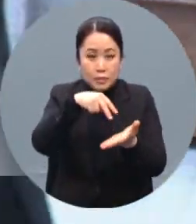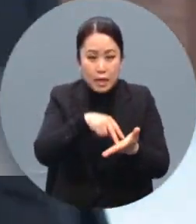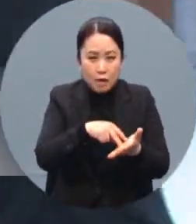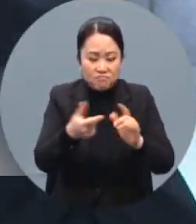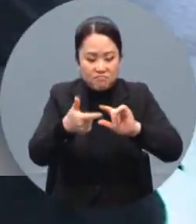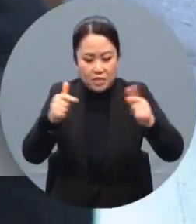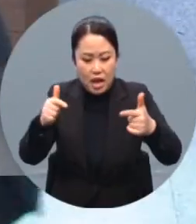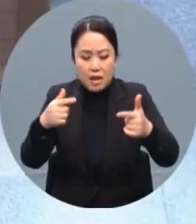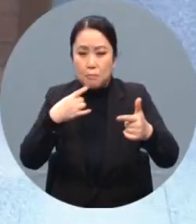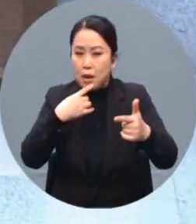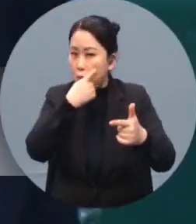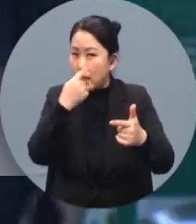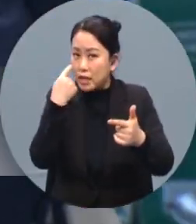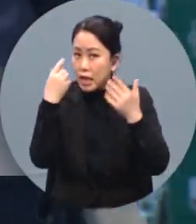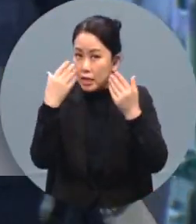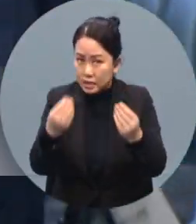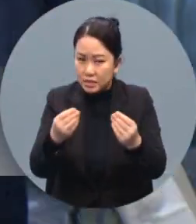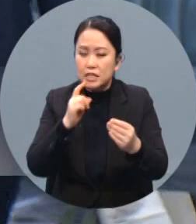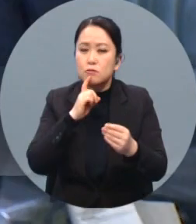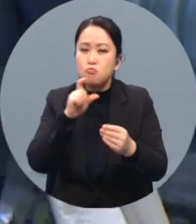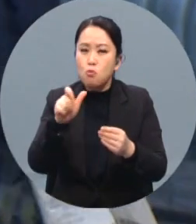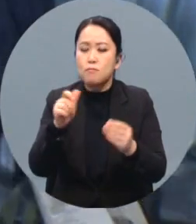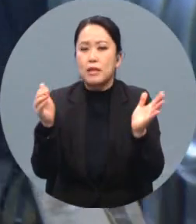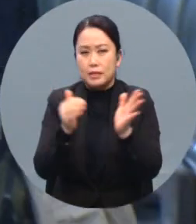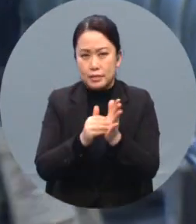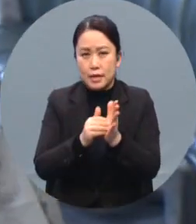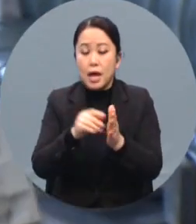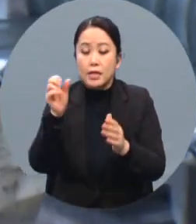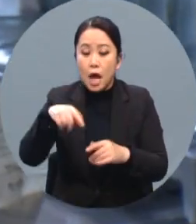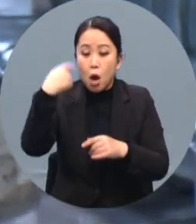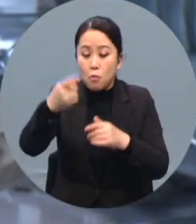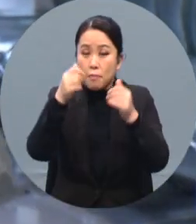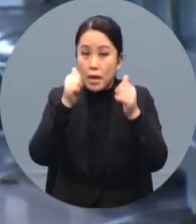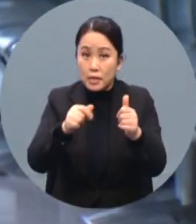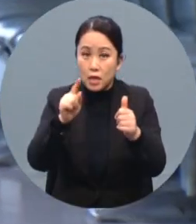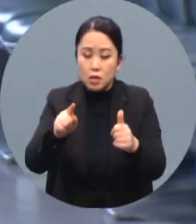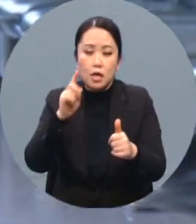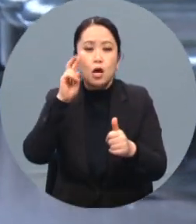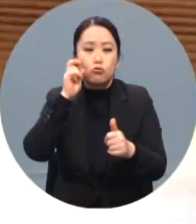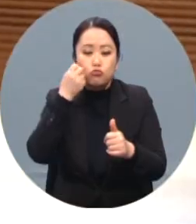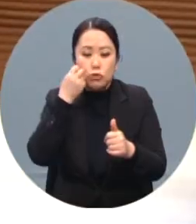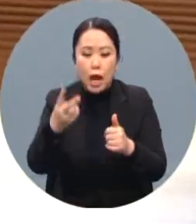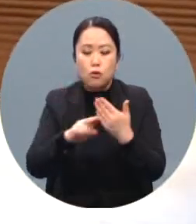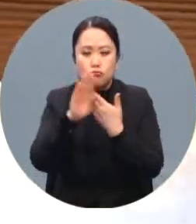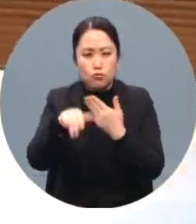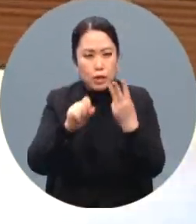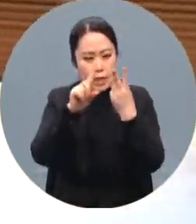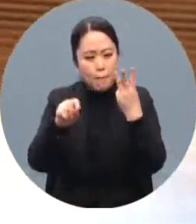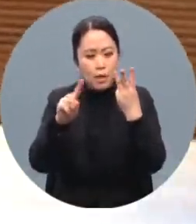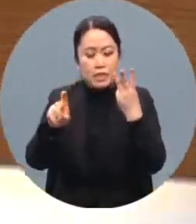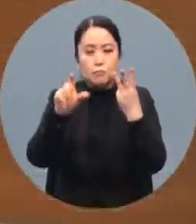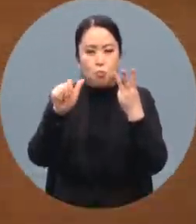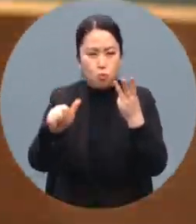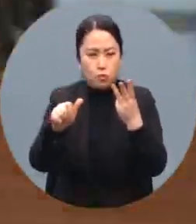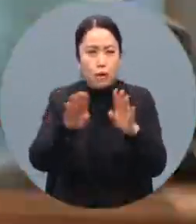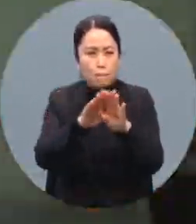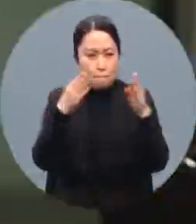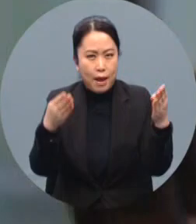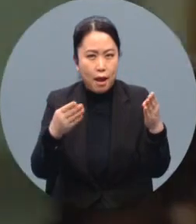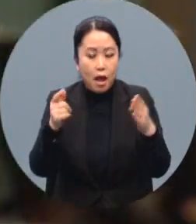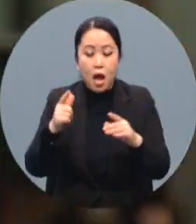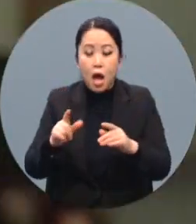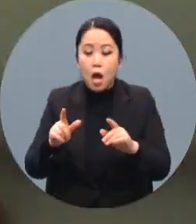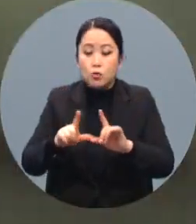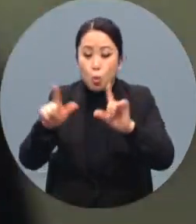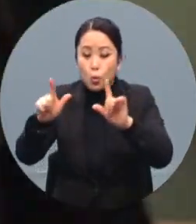확인하고 15분 만에 끝났고 다음 변론은 두 달 뒤인 오는 3월 15일에야 열립니다. 도쿄전력 측이 시간 끌기